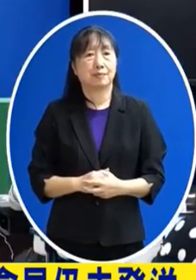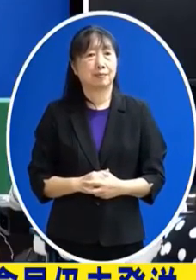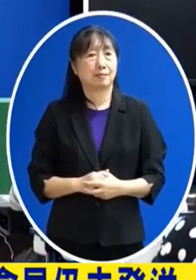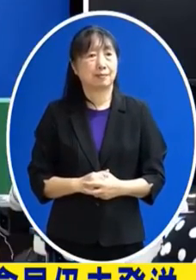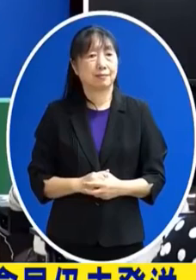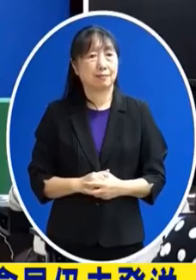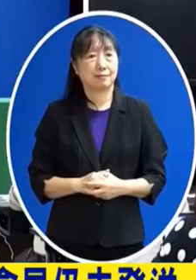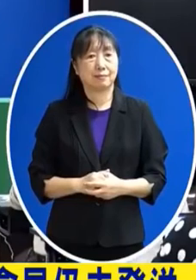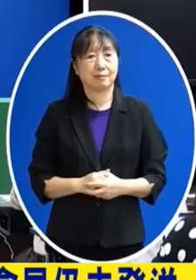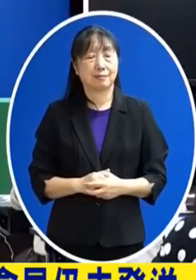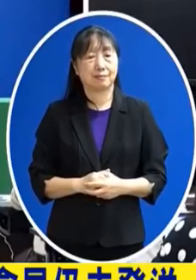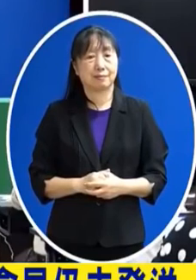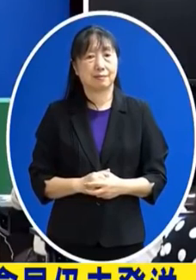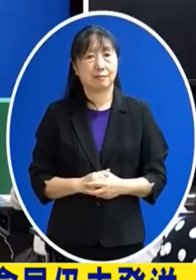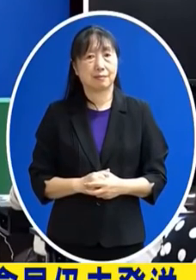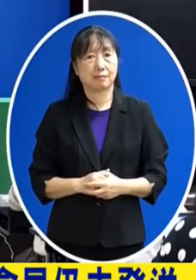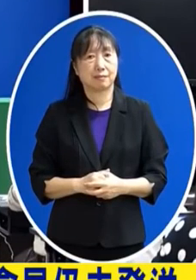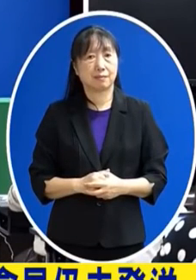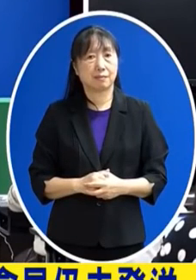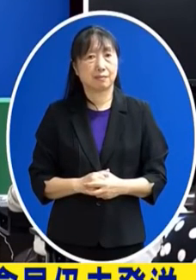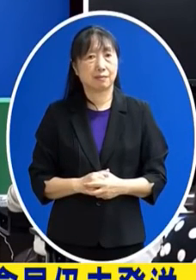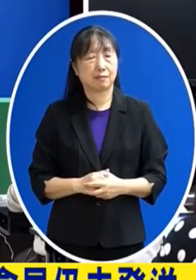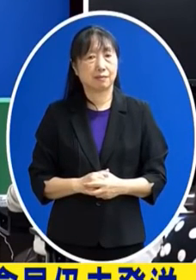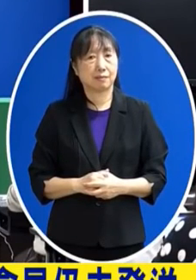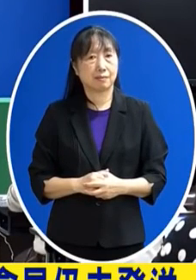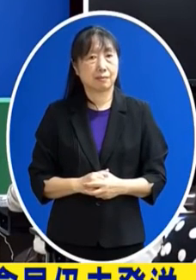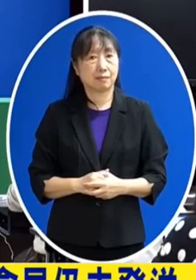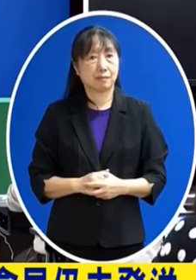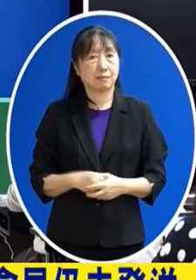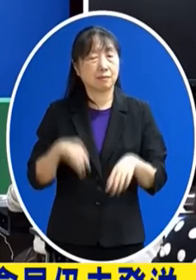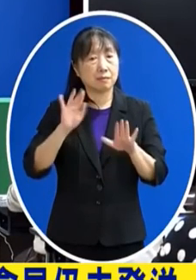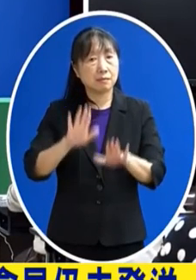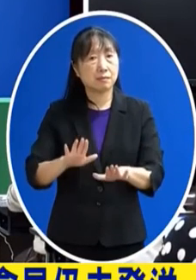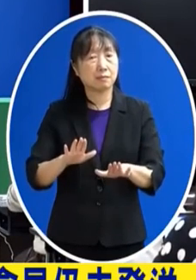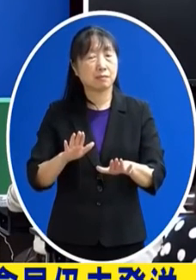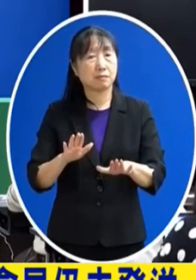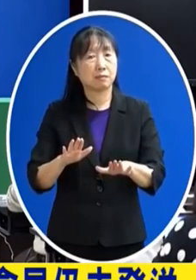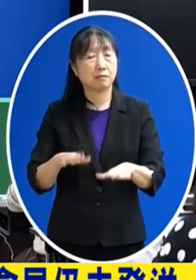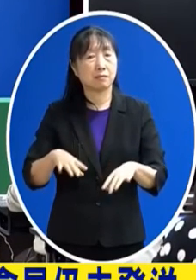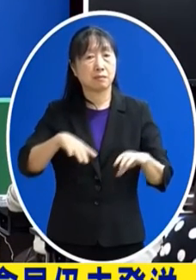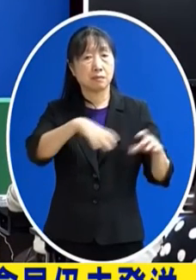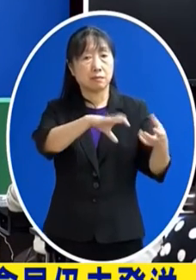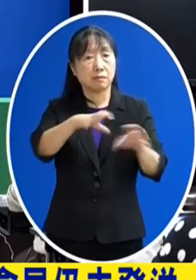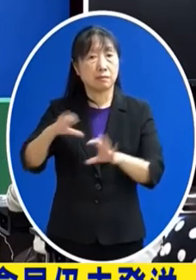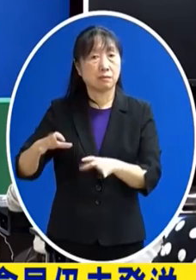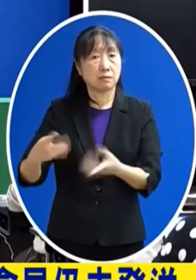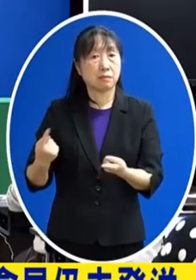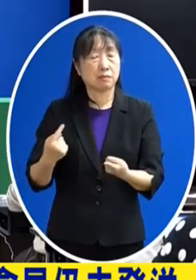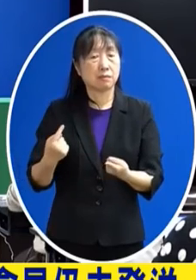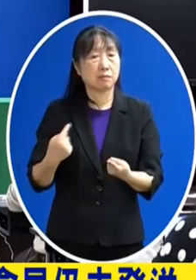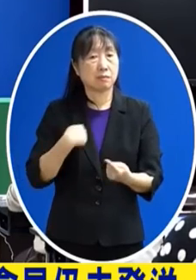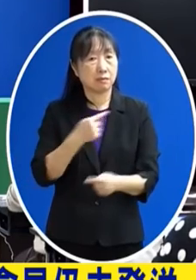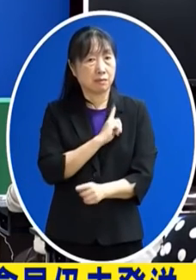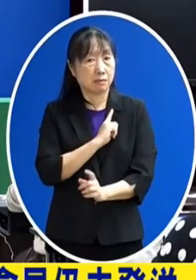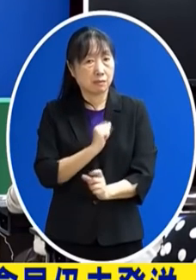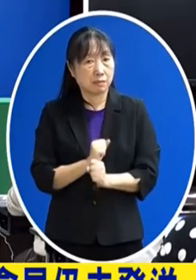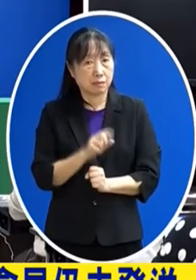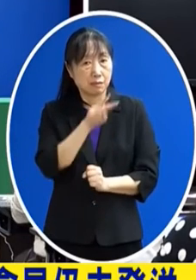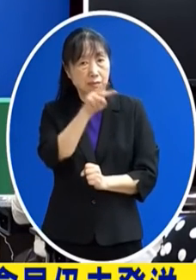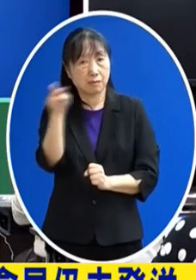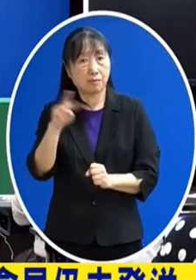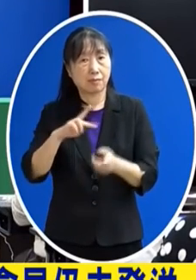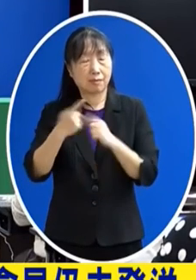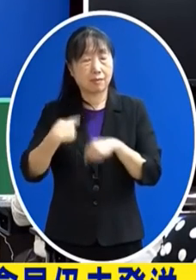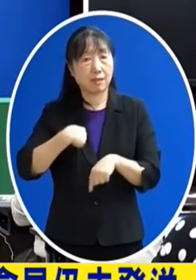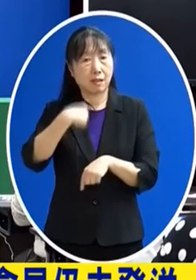来， 是部长想请教一下，就是说目前的国际疫情，我们的观察，特别是在